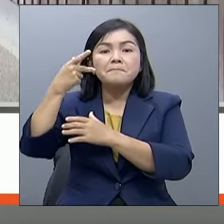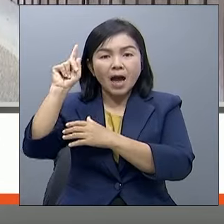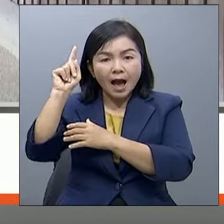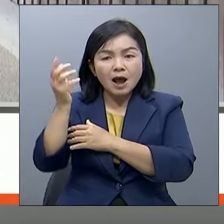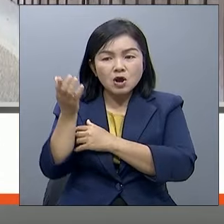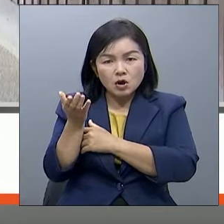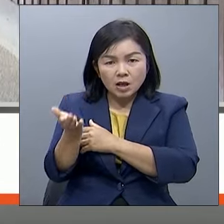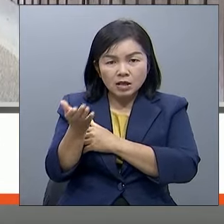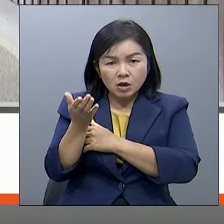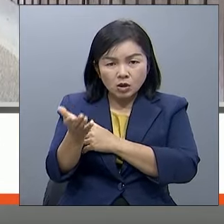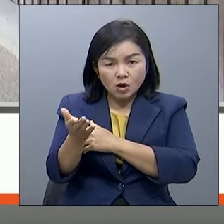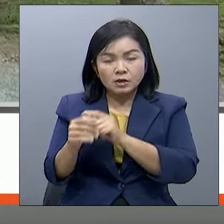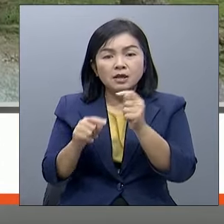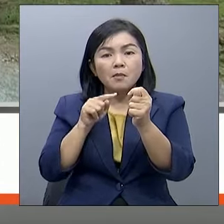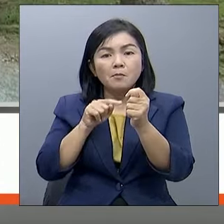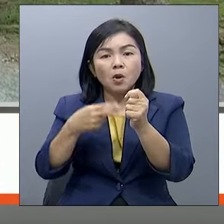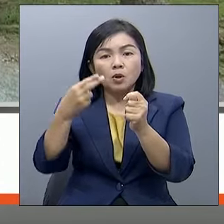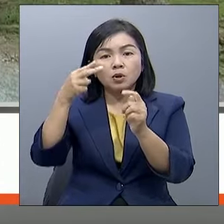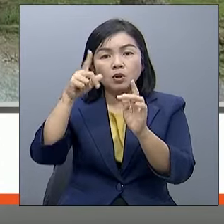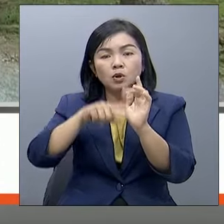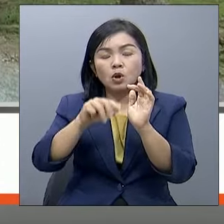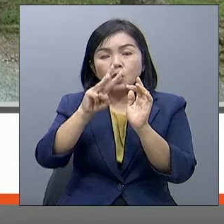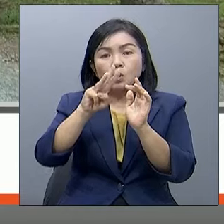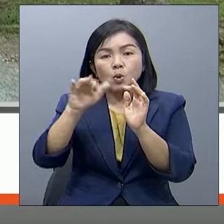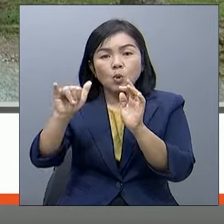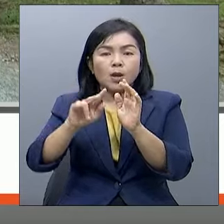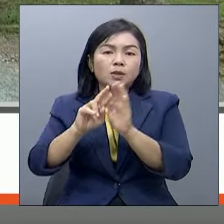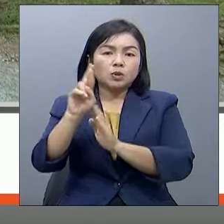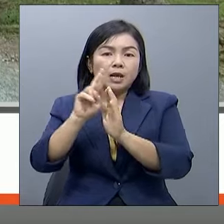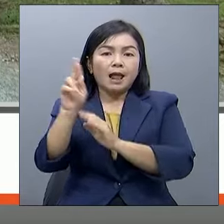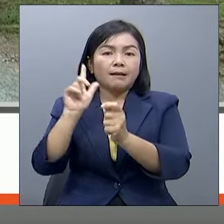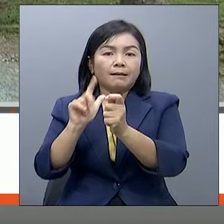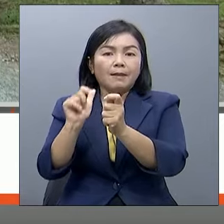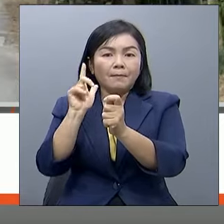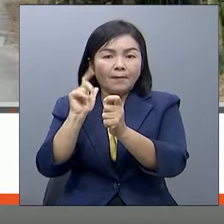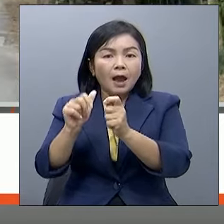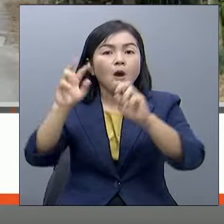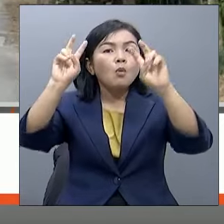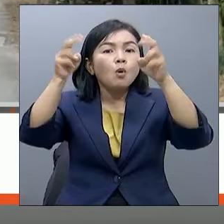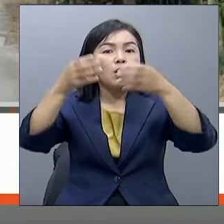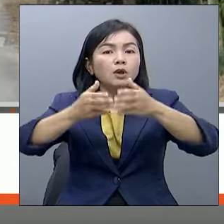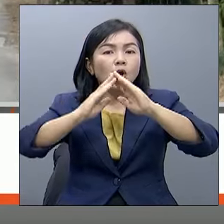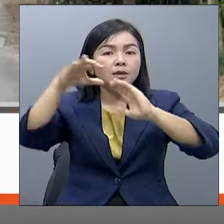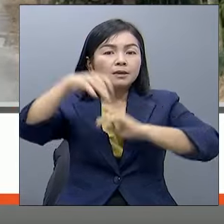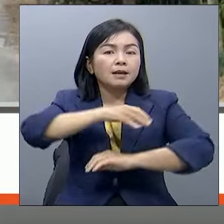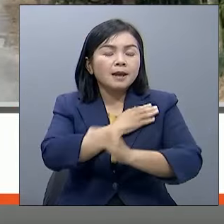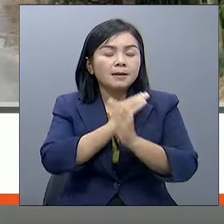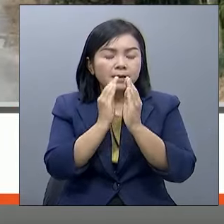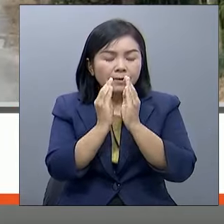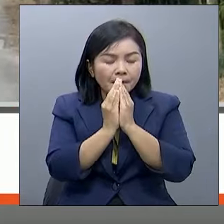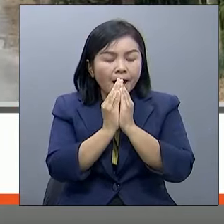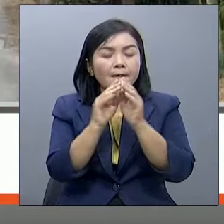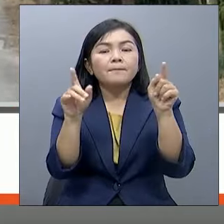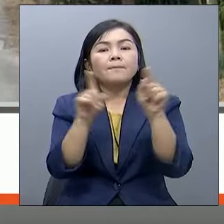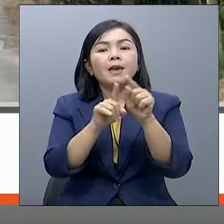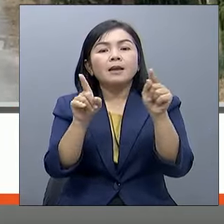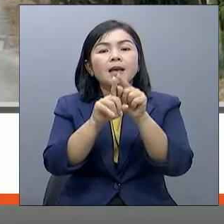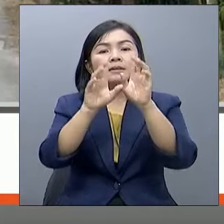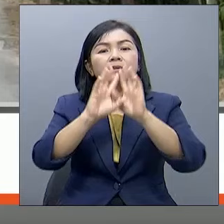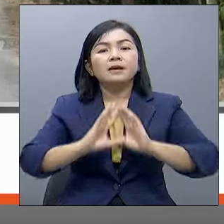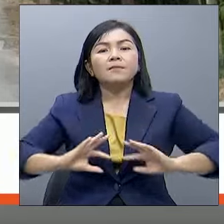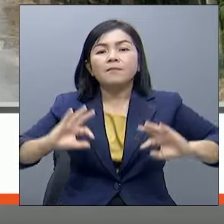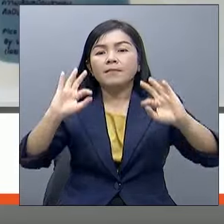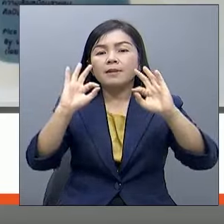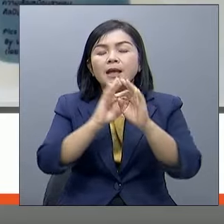ตำบลห้วยสักอำเภอเมืองเชียงรายนะคะโดยที่คอนเซ็ปต์ก็คือธรรมะเปรียบเสมือนแสงตะวันค่ะเ